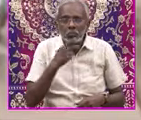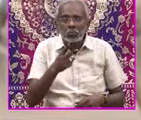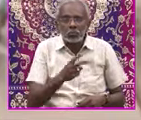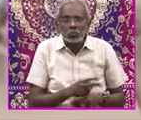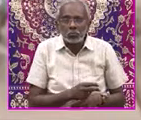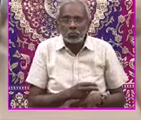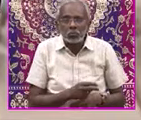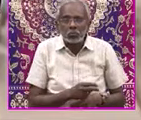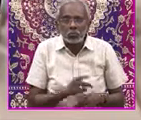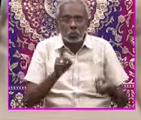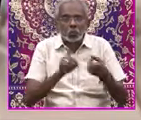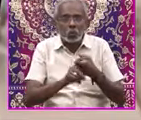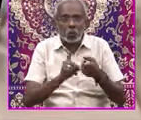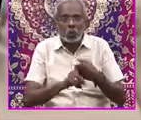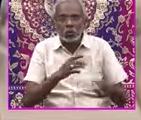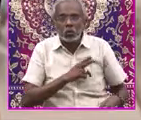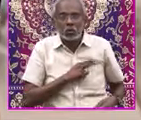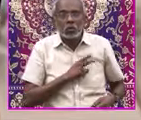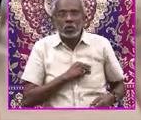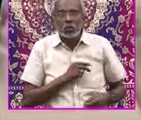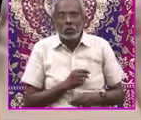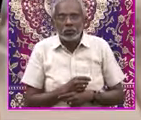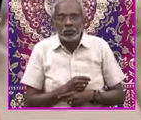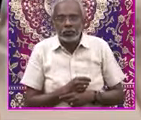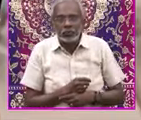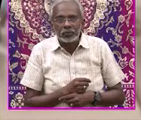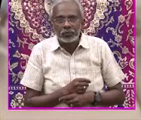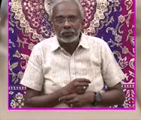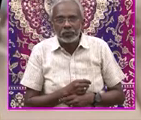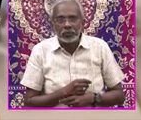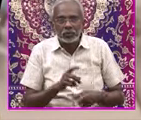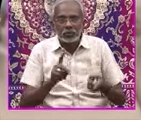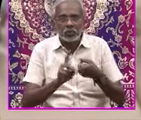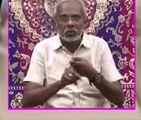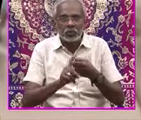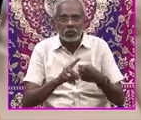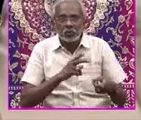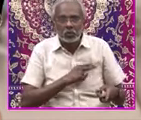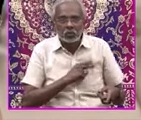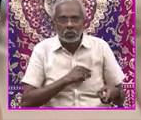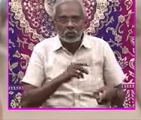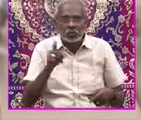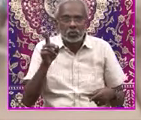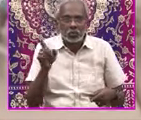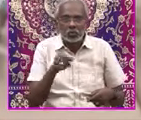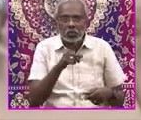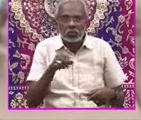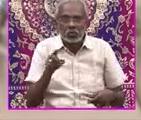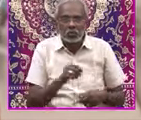ரொம்ப நடுக்கும். அதனால அந்த போர்னா பயப்படறானே அவனை பத்தி ஒரு நாட்டுப்புற பாடல் கேலி பாடலா